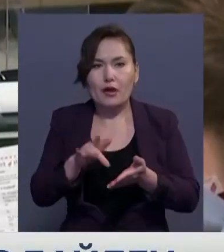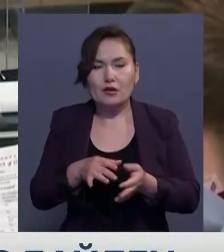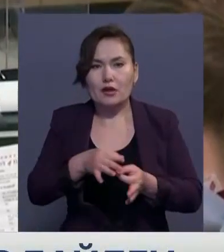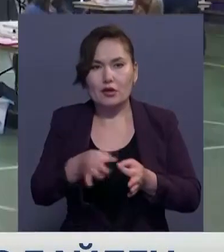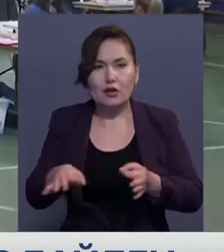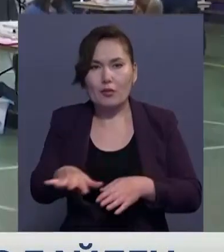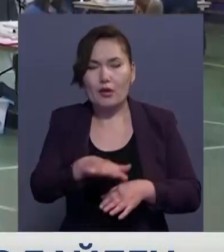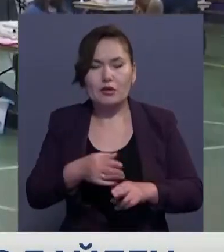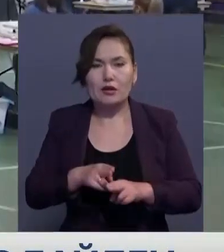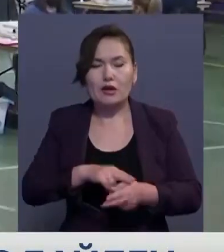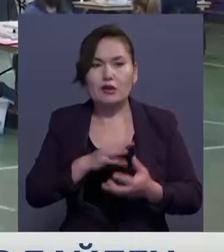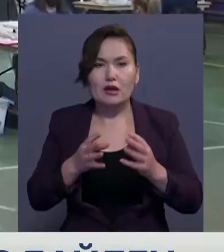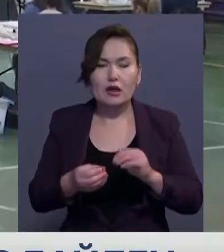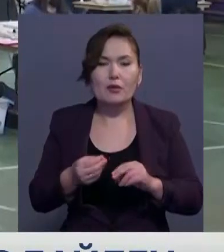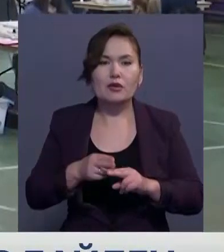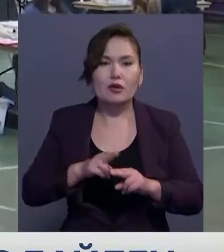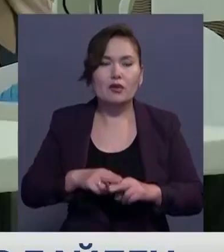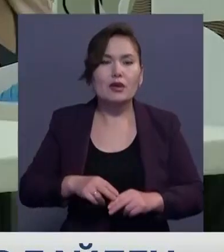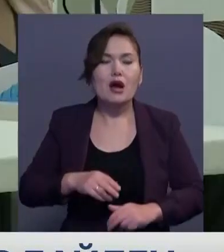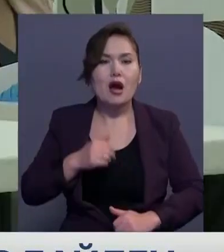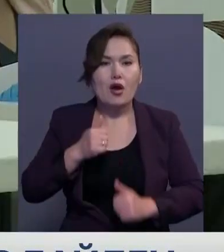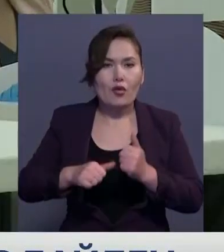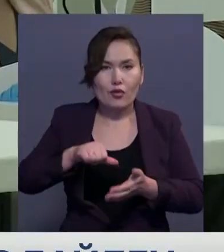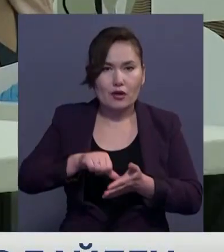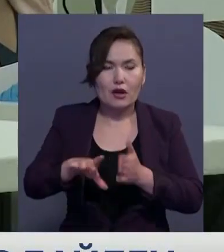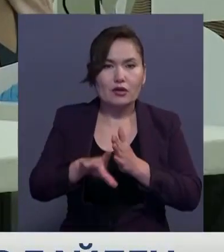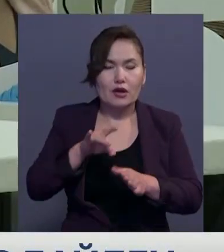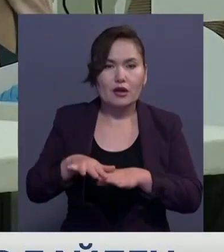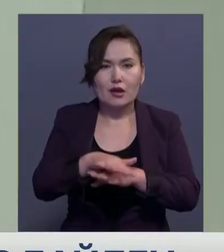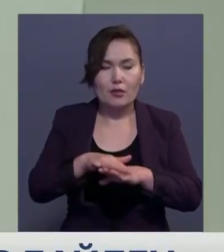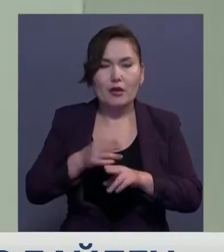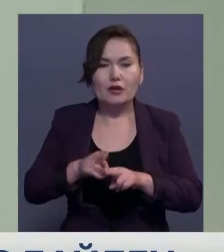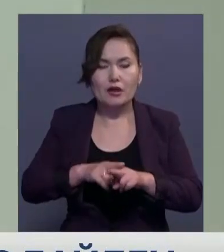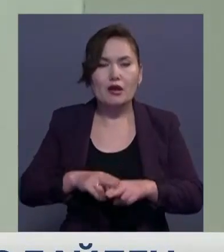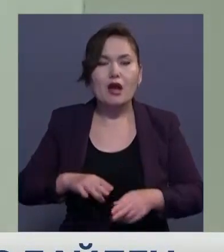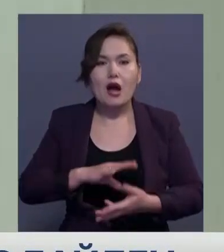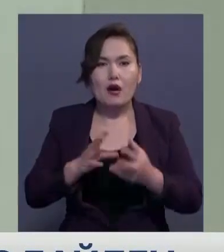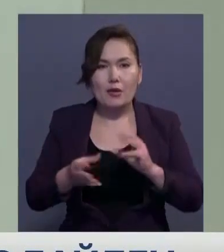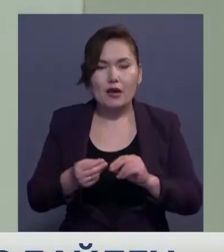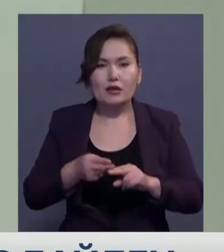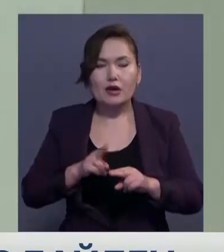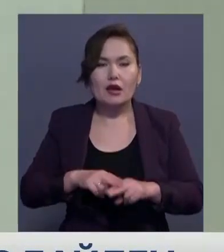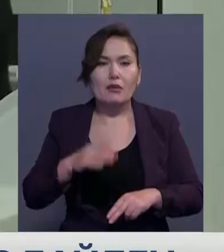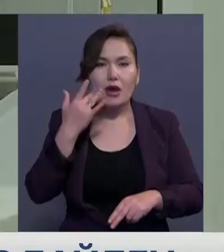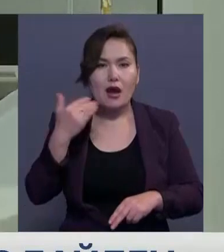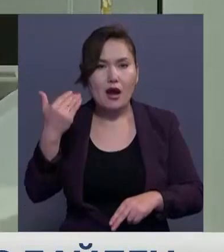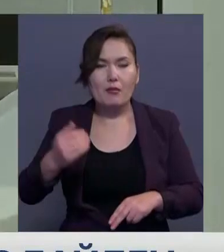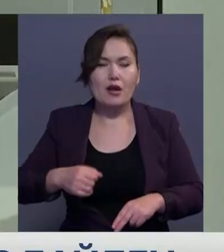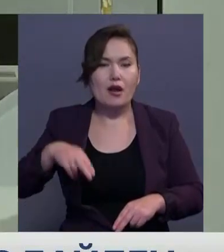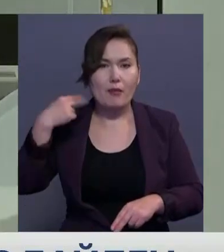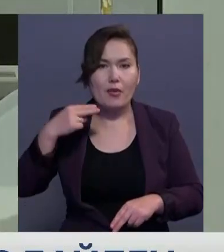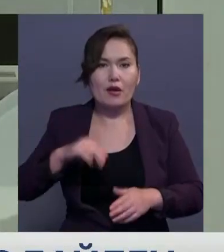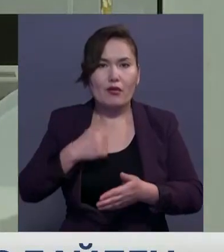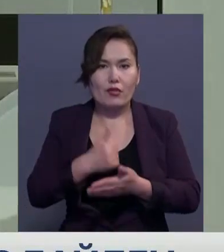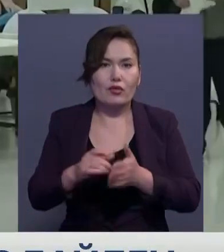мен Джорджия және Мичиган штаттарында өрбіді. Демократтар да республикашылдар да осы бір құбылмалы штаттардағы жағдайды